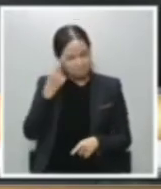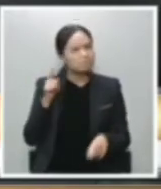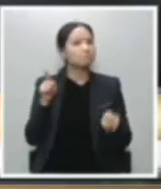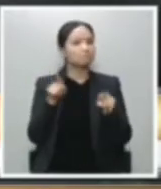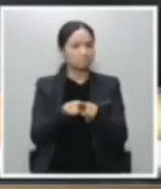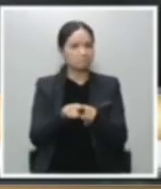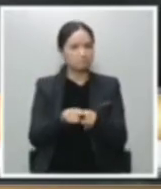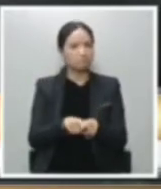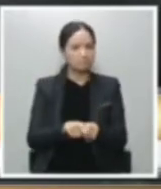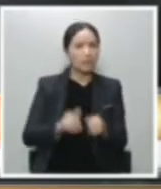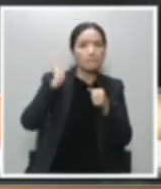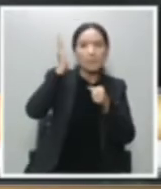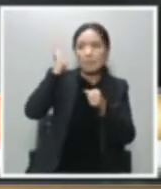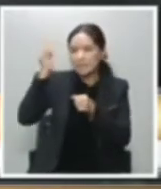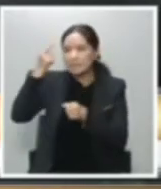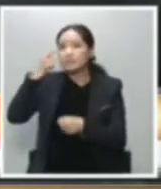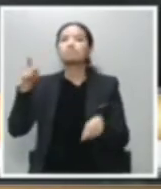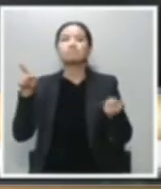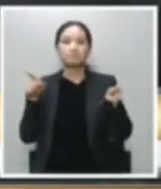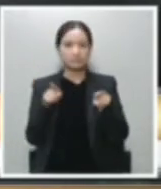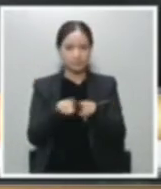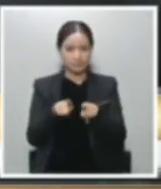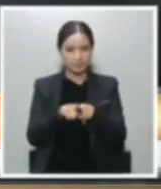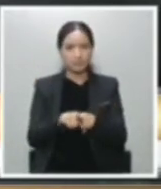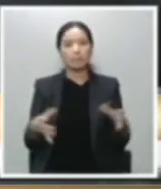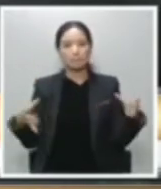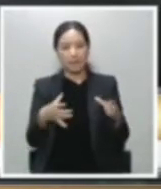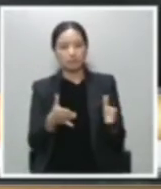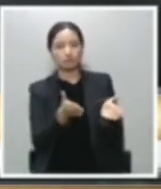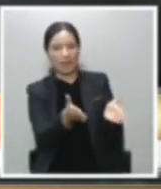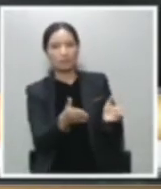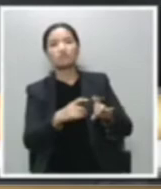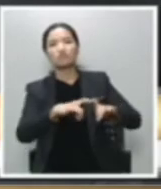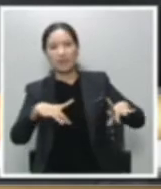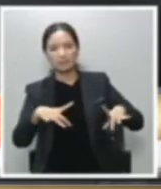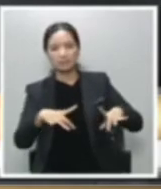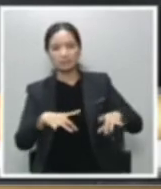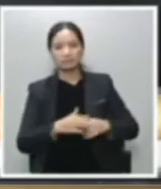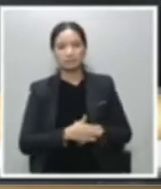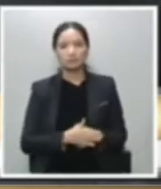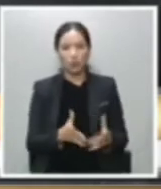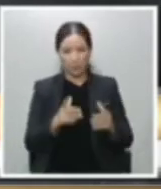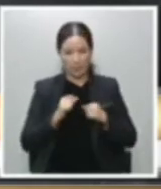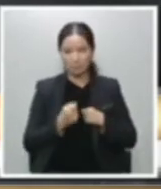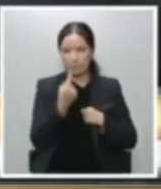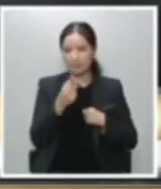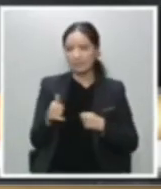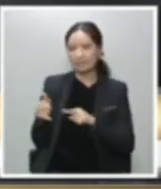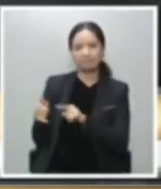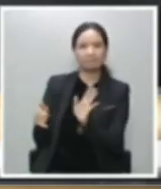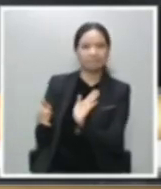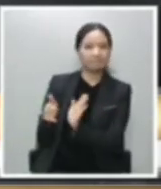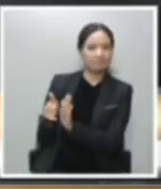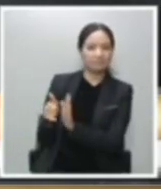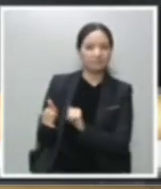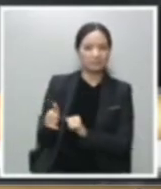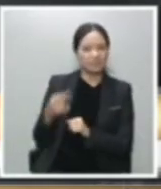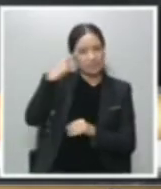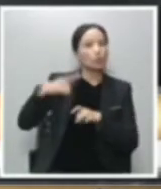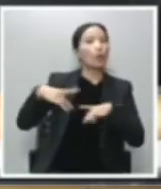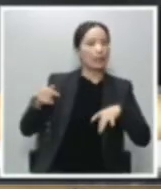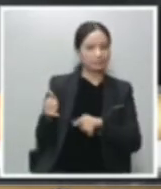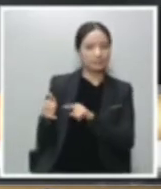ยกับผู้อภิปรายทุกท่านนะครับที่อยู่ในพรรคร่วมฝ่ายค้านยกเว้นขออนุญาตท่านเทพไทยนะครับที่ผมเห็นตรงข้